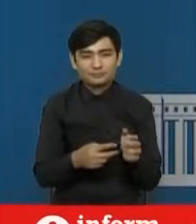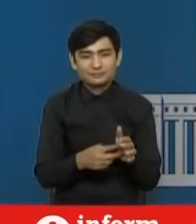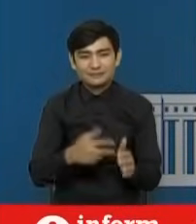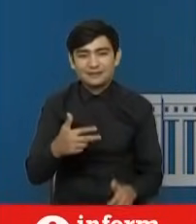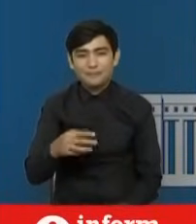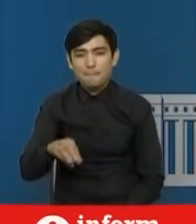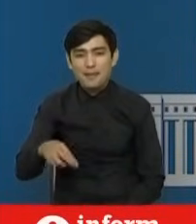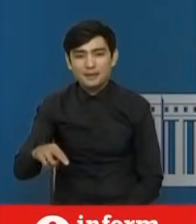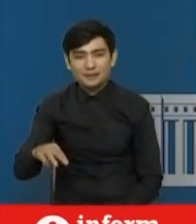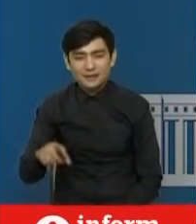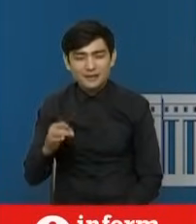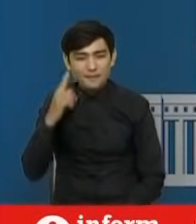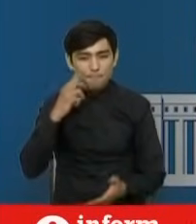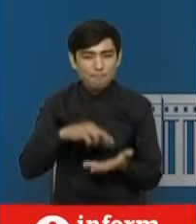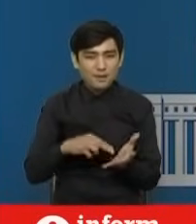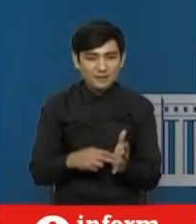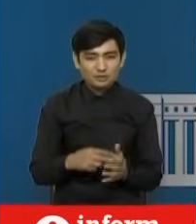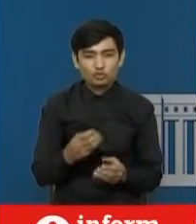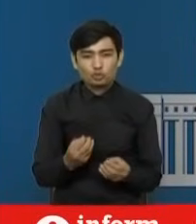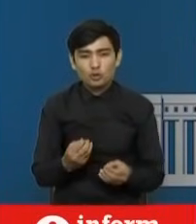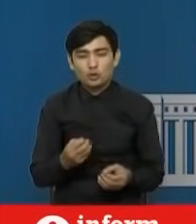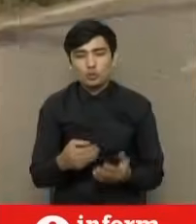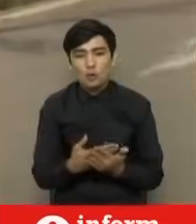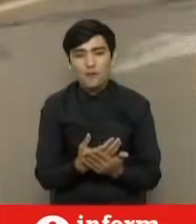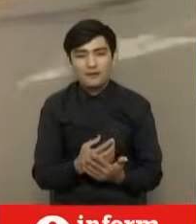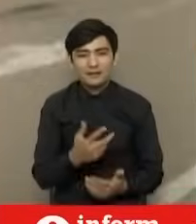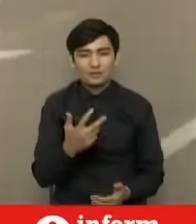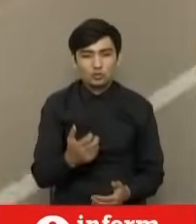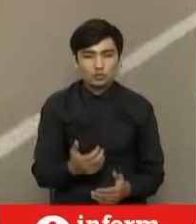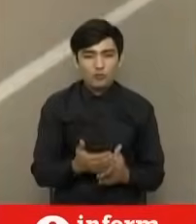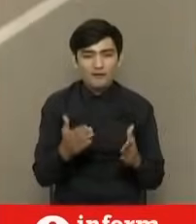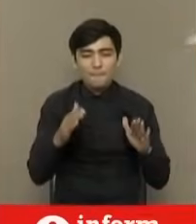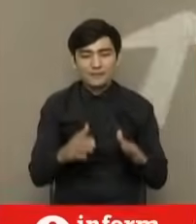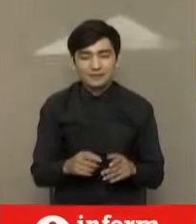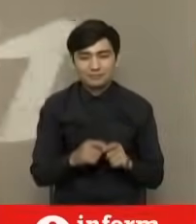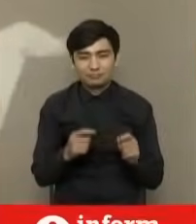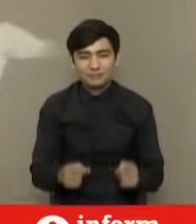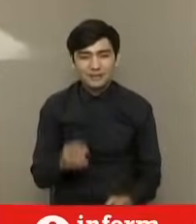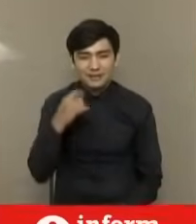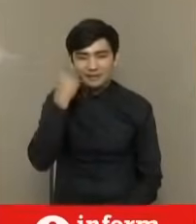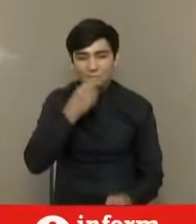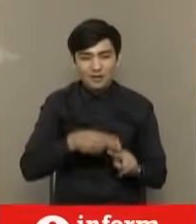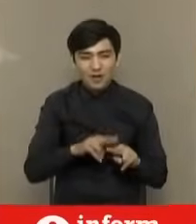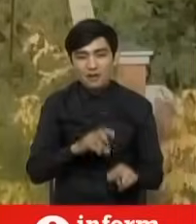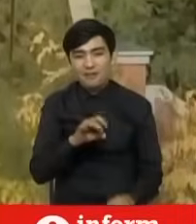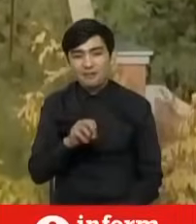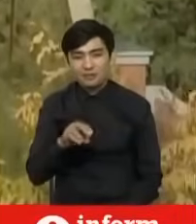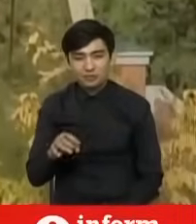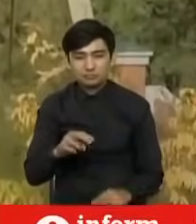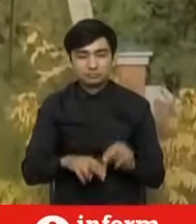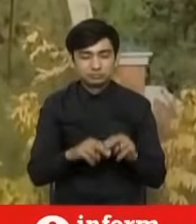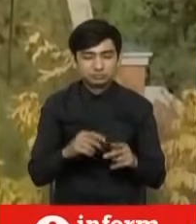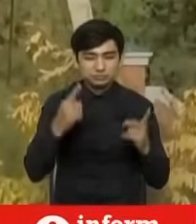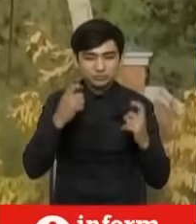Тем самым планируется создать не менее 300 новых рабочих мест. По данным прокуроров, так называемые лица из реестра будут строить